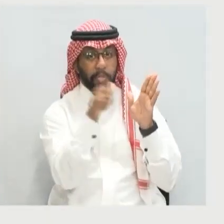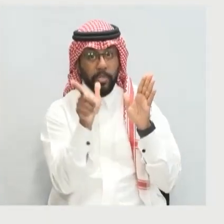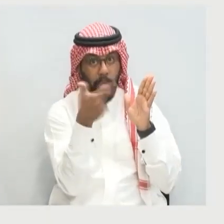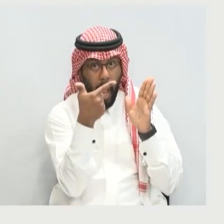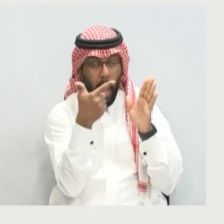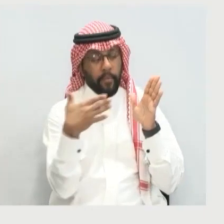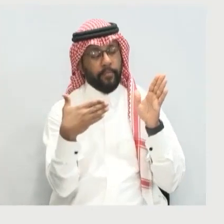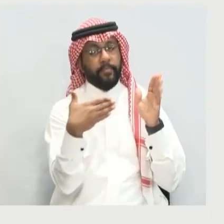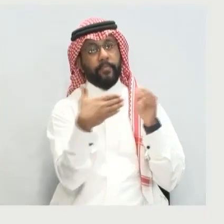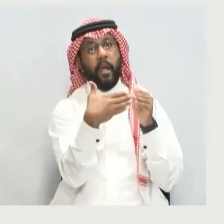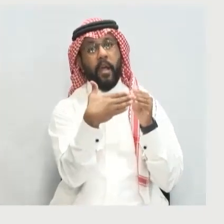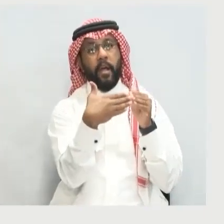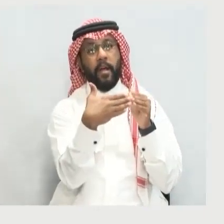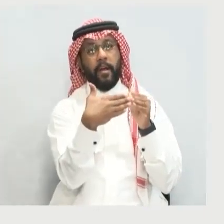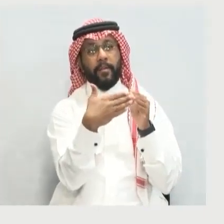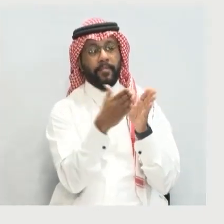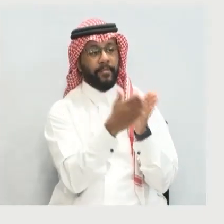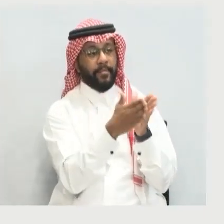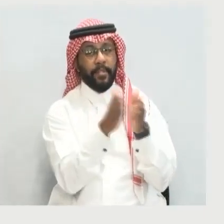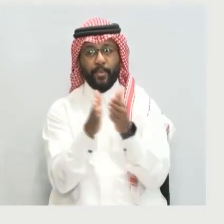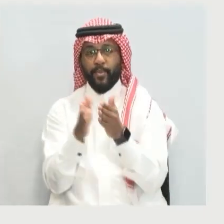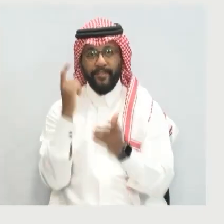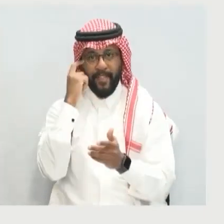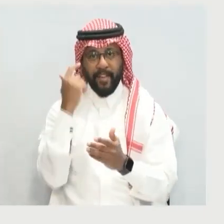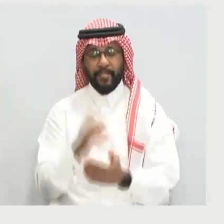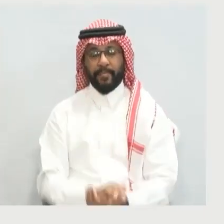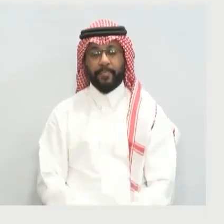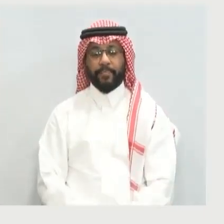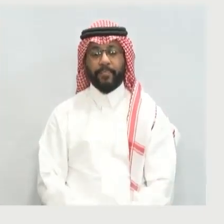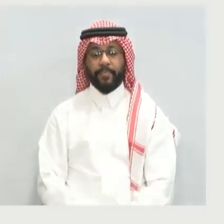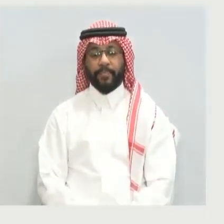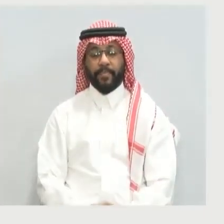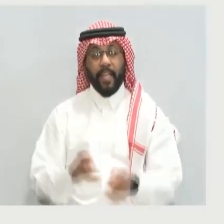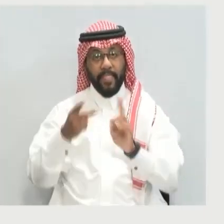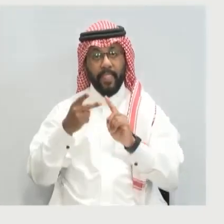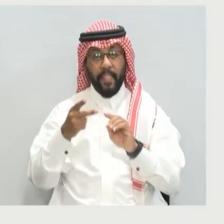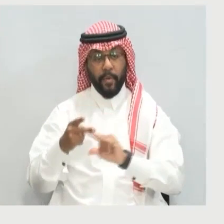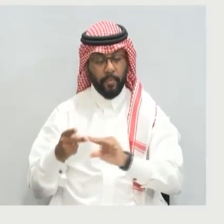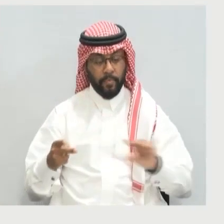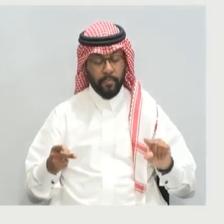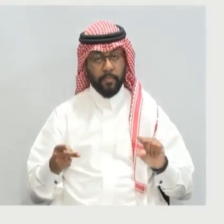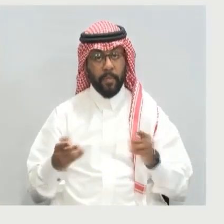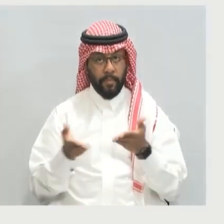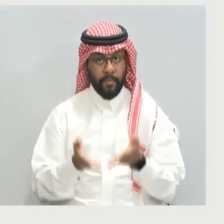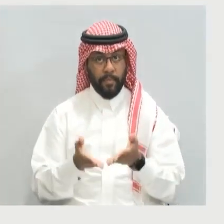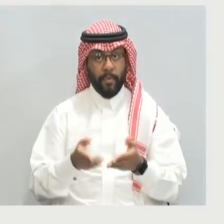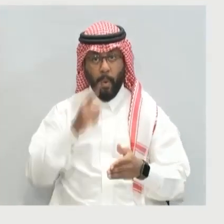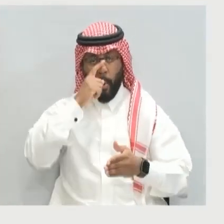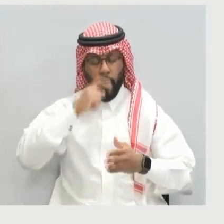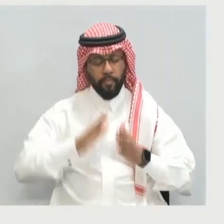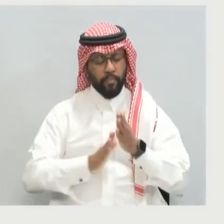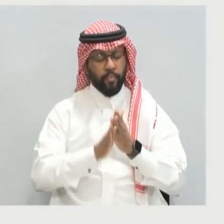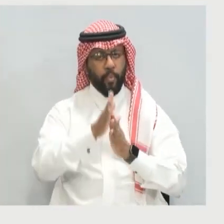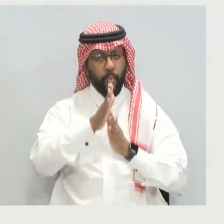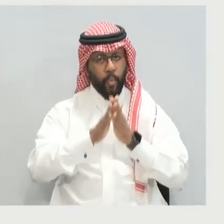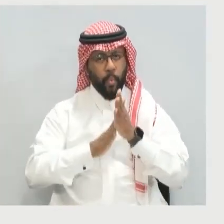يجب ان يكون التصادم في اتجاهه الصحيح كذلك يجب ان تتصادم المواد المتفاعله بطاقه كافيه